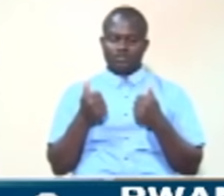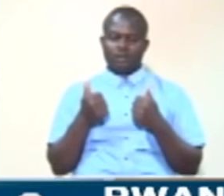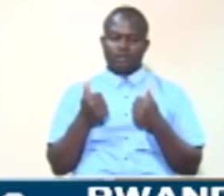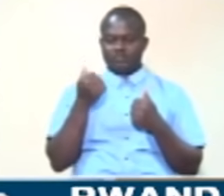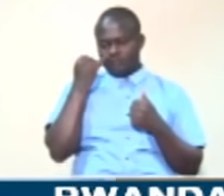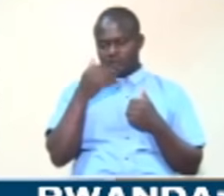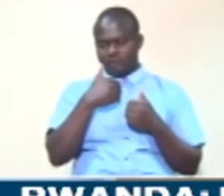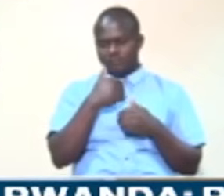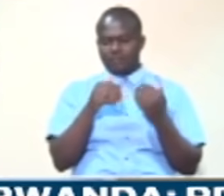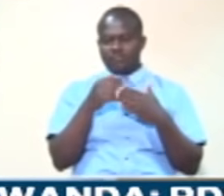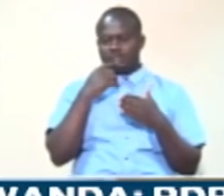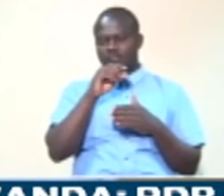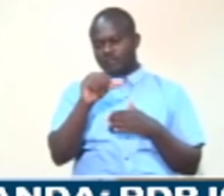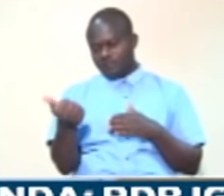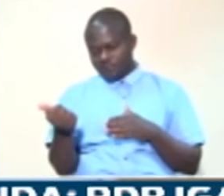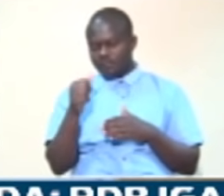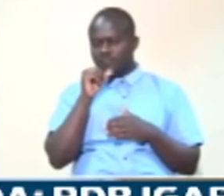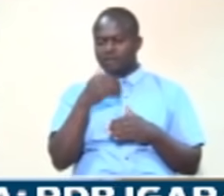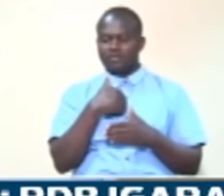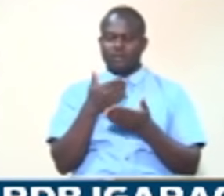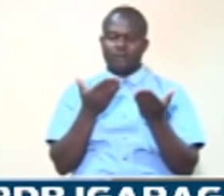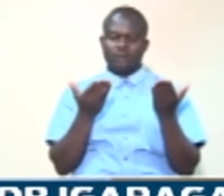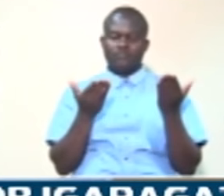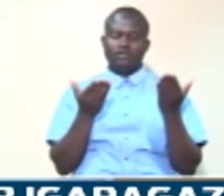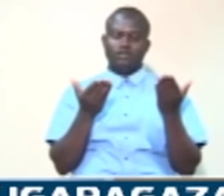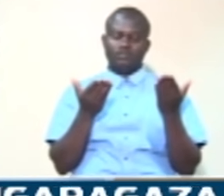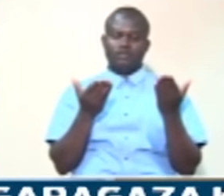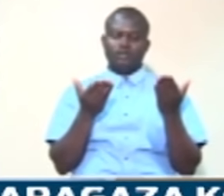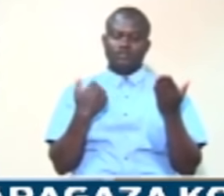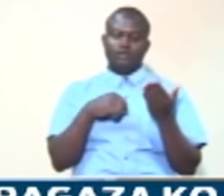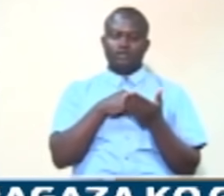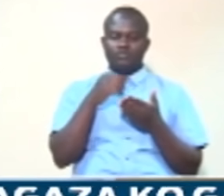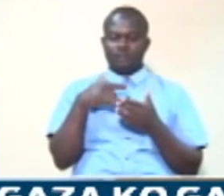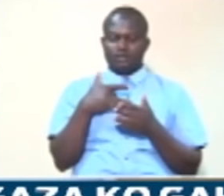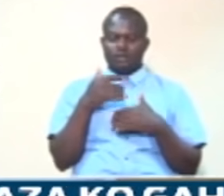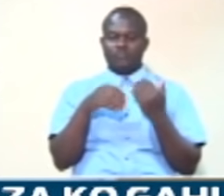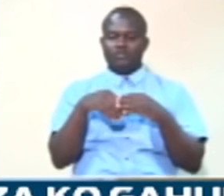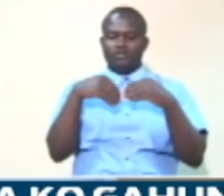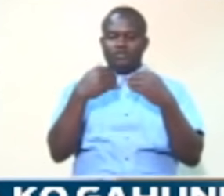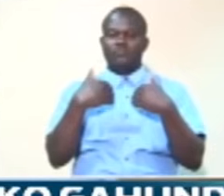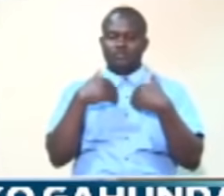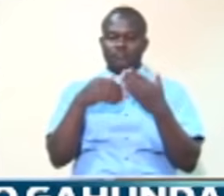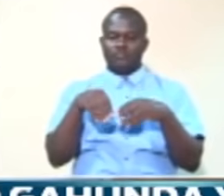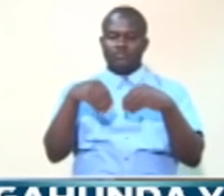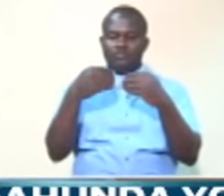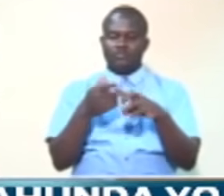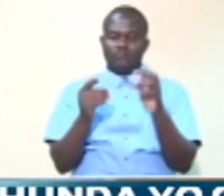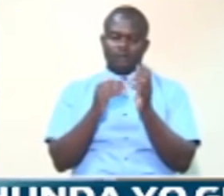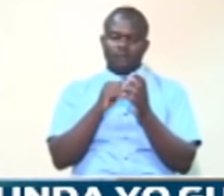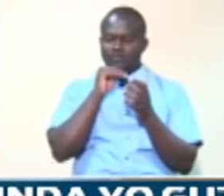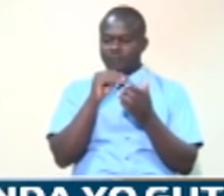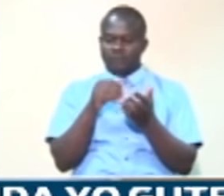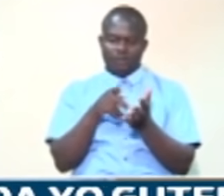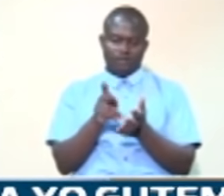kubanya afite hari abandi bantu baba batayafite kumva kuyabaha rero ari ubuzima mba mbahaye kandi nta